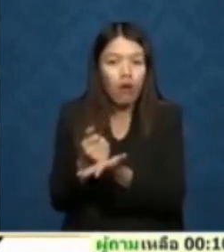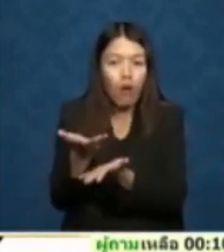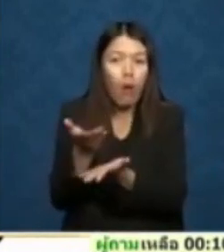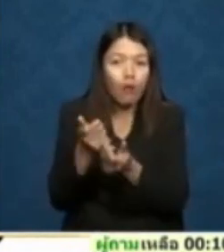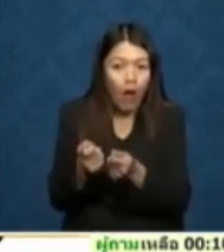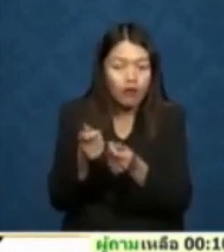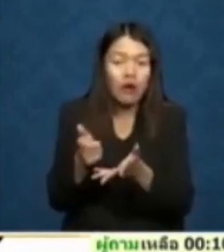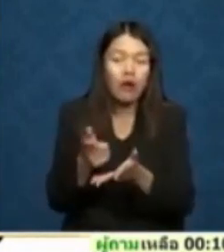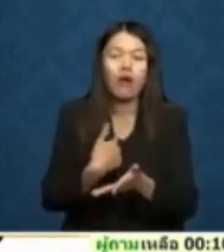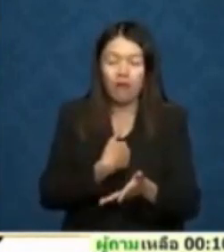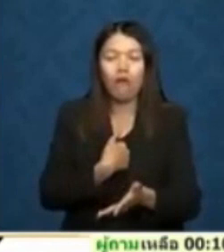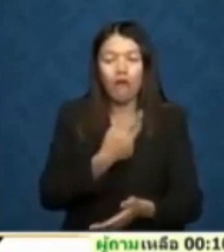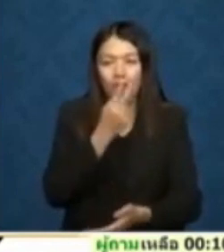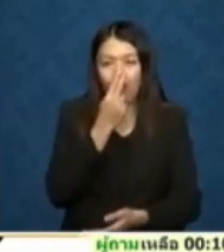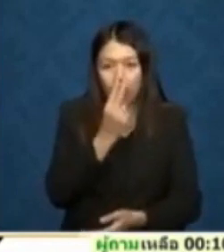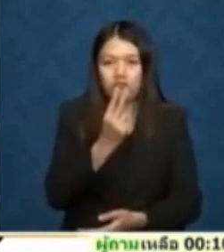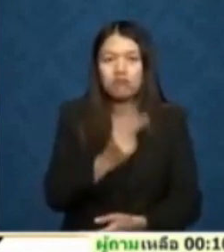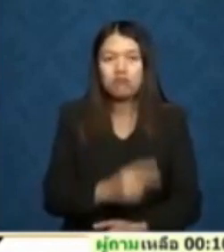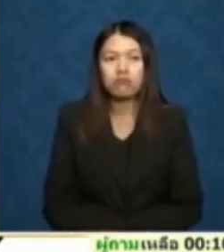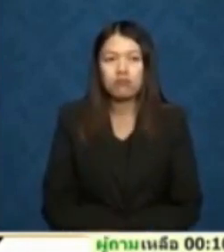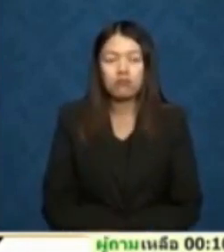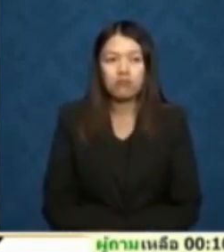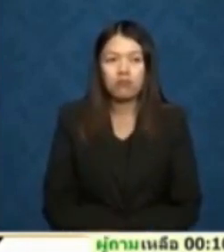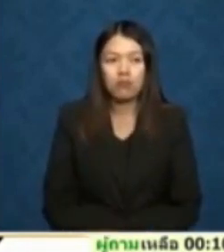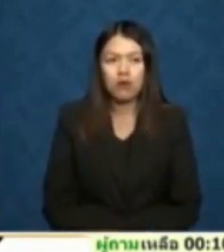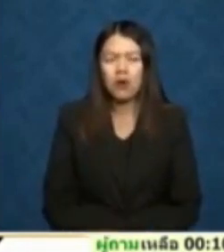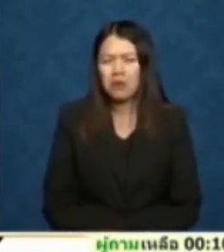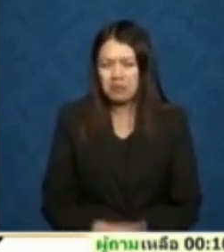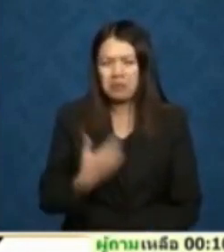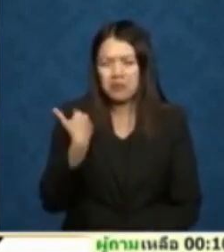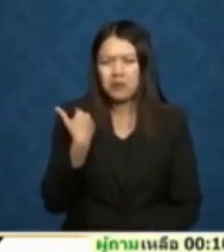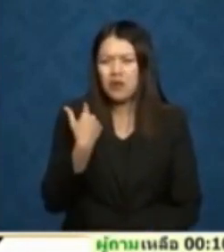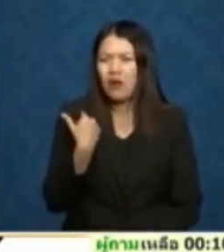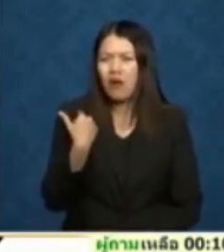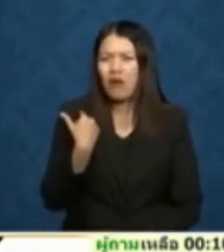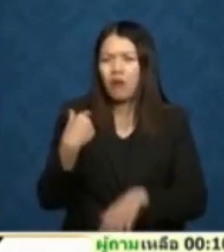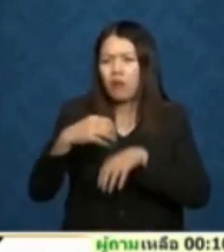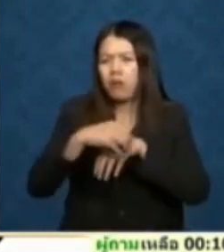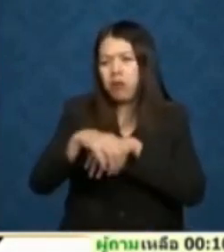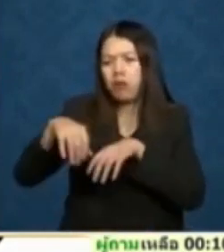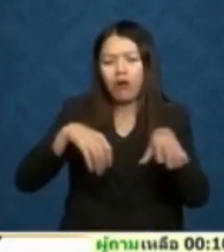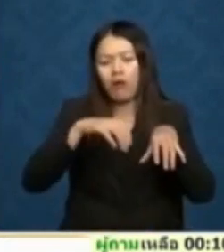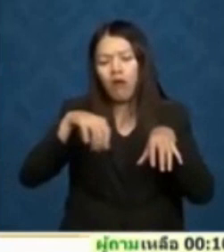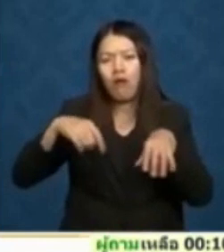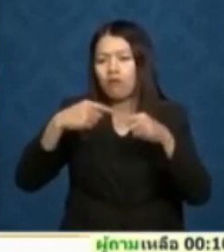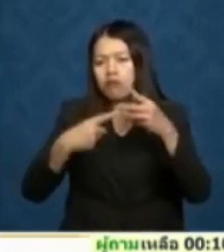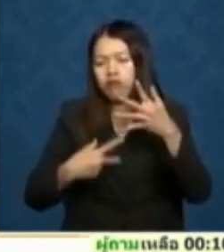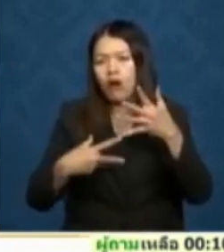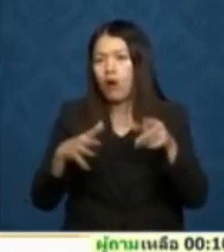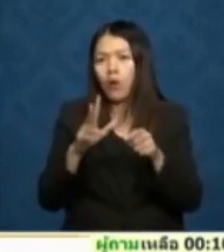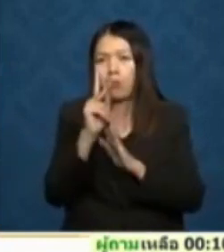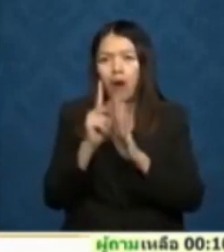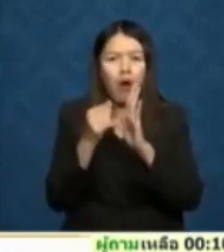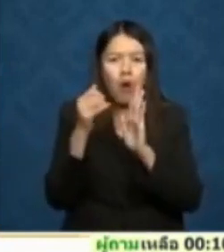จริงเราต้องยอมรับว่ามีอยู่มากที่ยังไม่ครบถ้วนในประเด็นของกฎหมาย